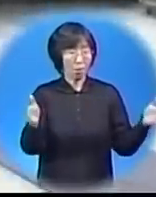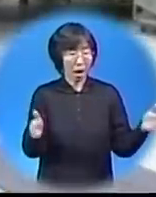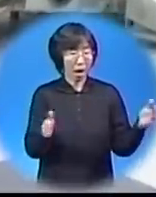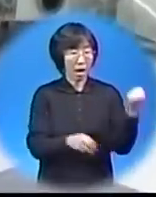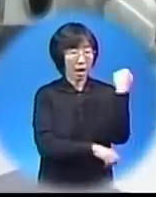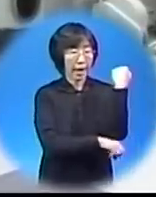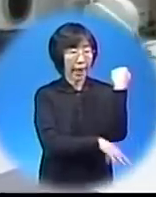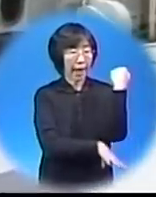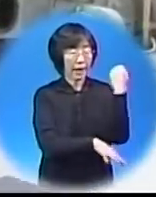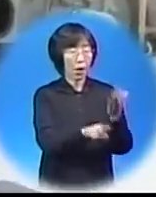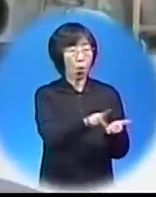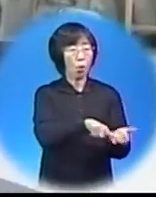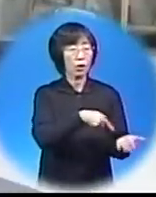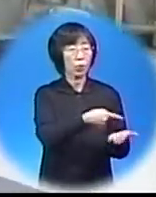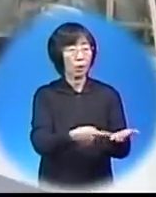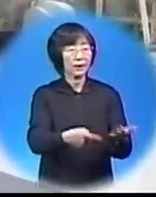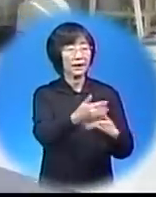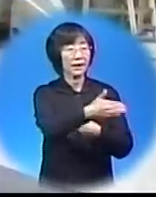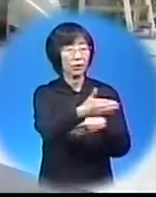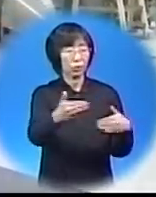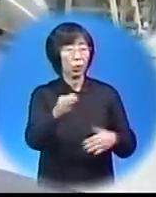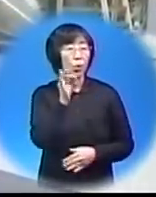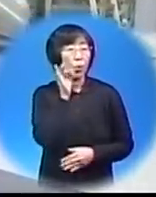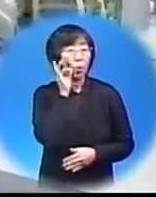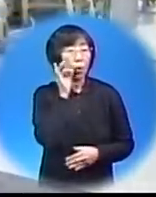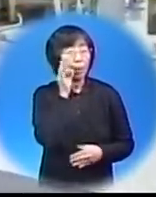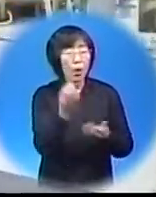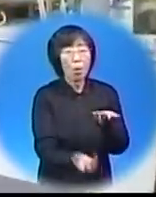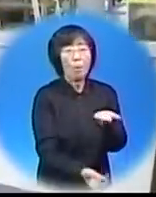して、お米を蒸す部屋になっております。